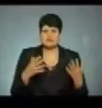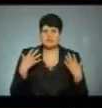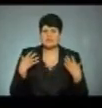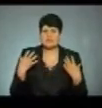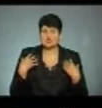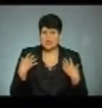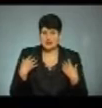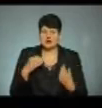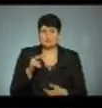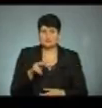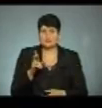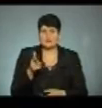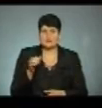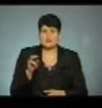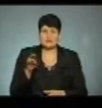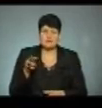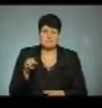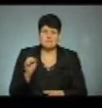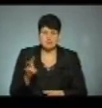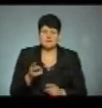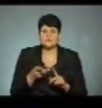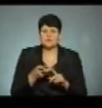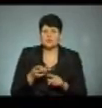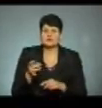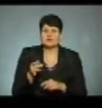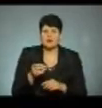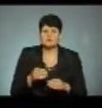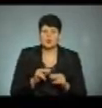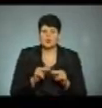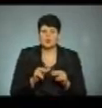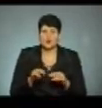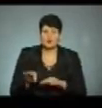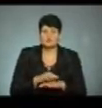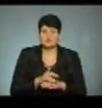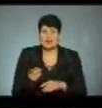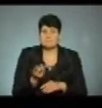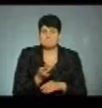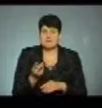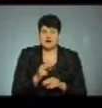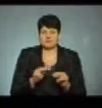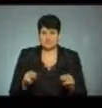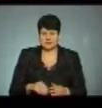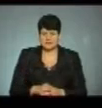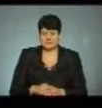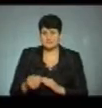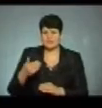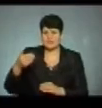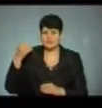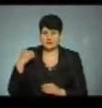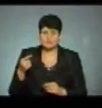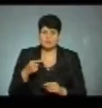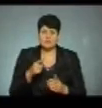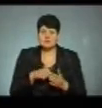управління юстиції Людмила Гетьман. Як вдруге одружували пару вчителів, бачила Діана Ярошенко. За моєю спиною